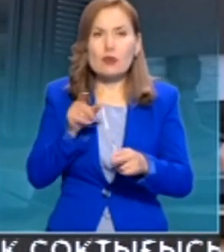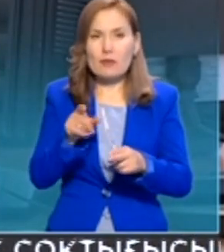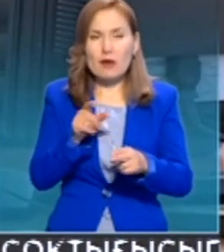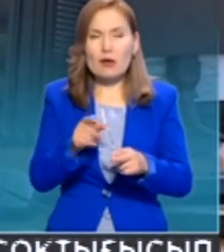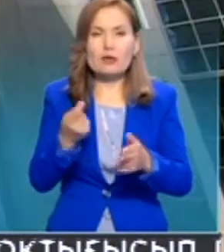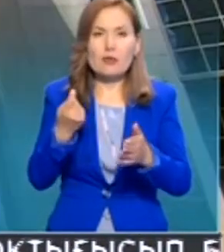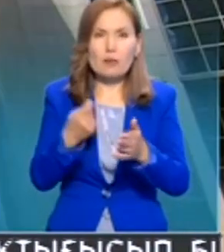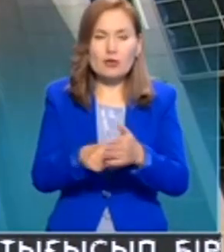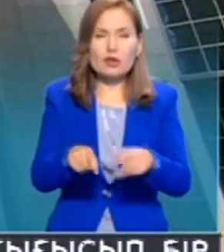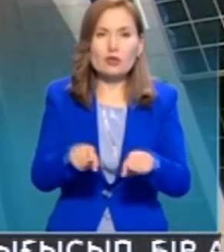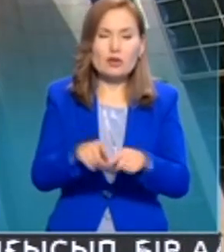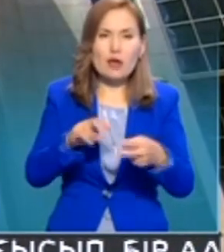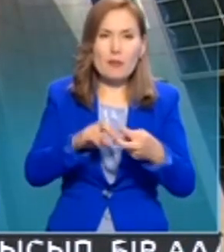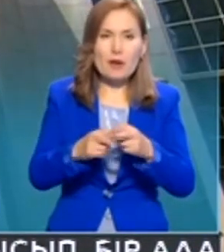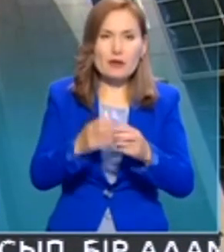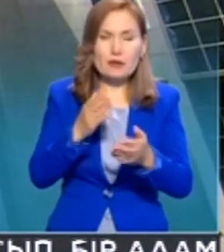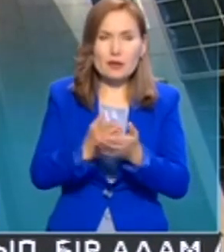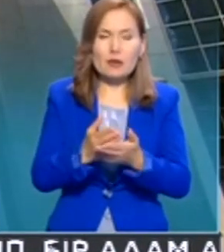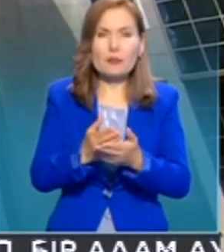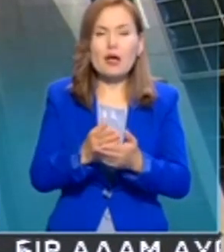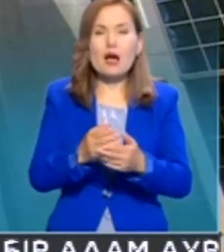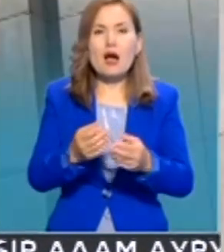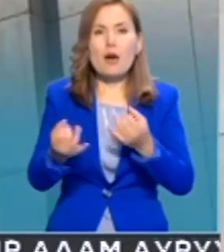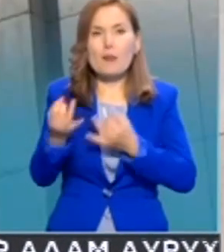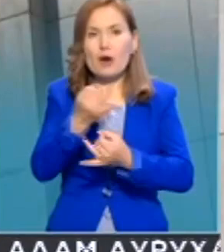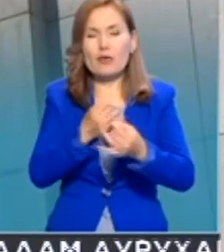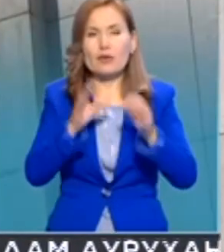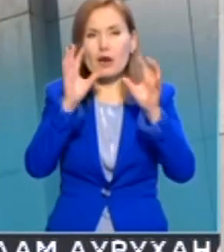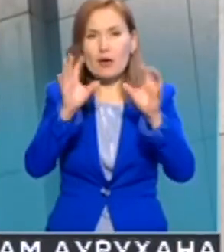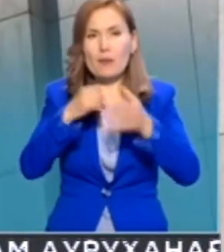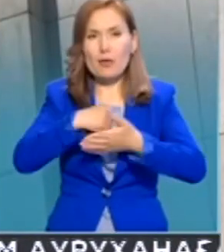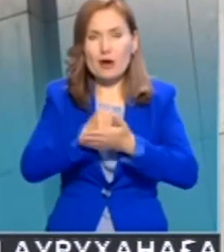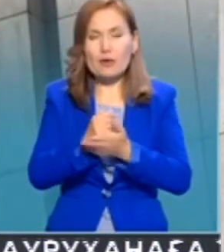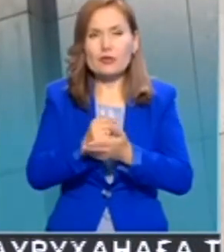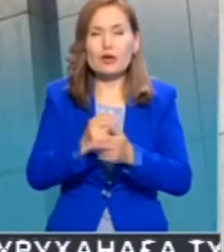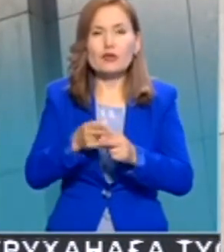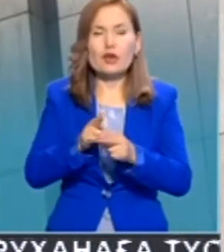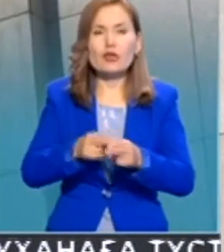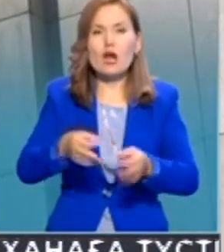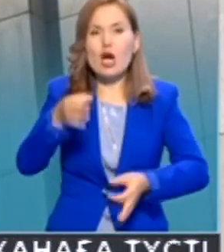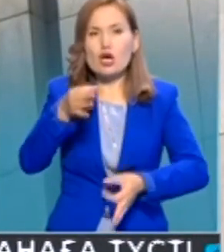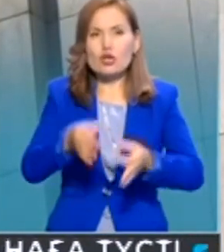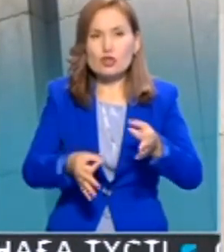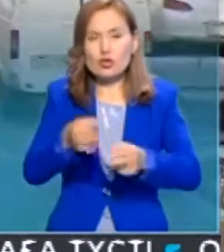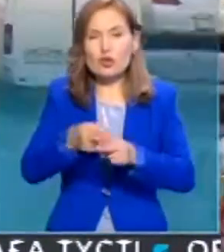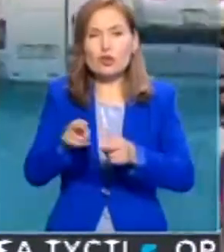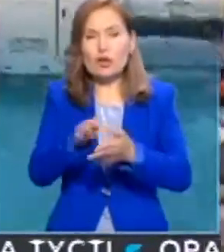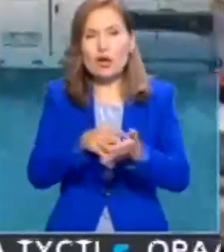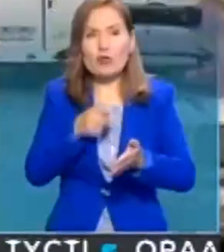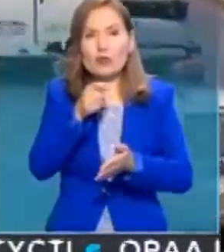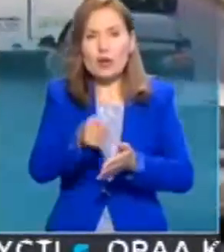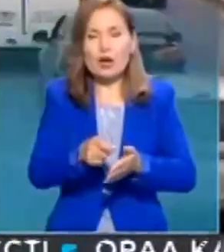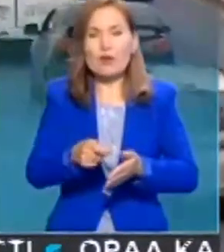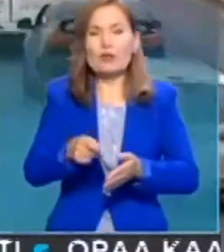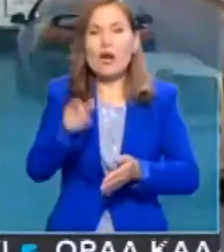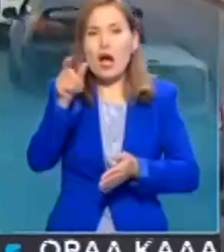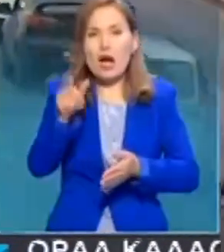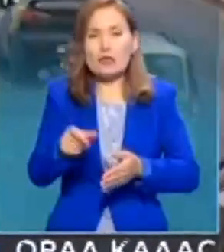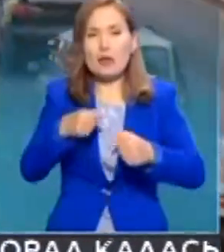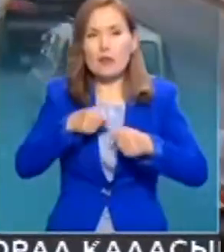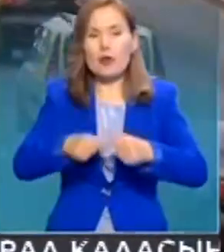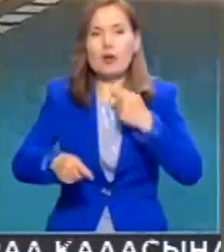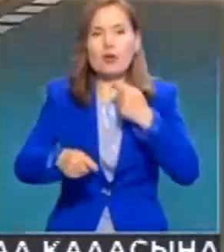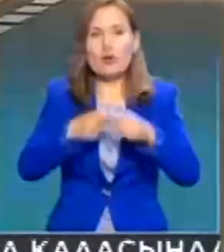байланысты мәселелер. Мәжілістің бірінші оқылымында мақұлданған құжат сот төрелігіне жүгінген азаматтардың құқықтарының бұзылуына алып